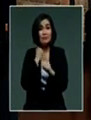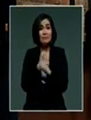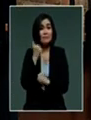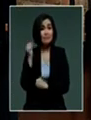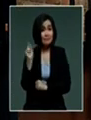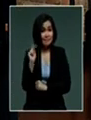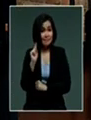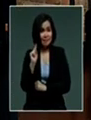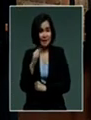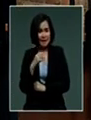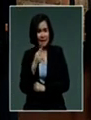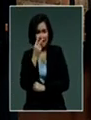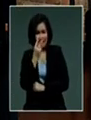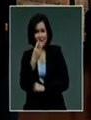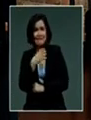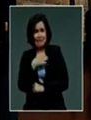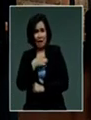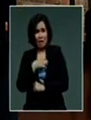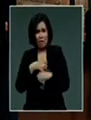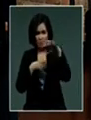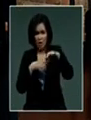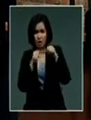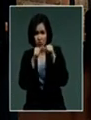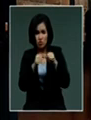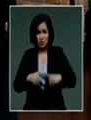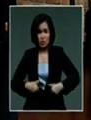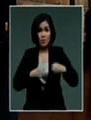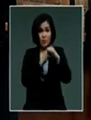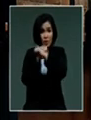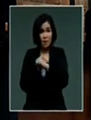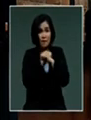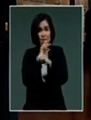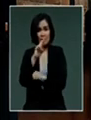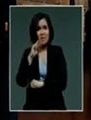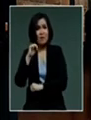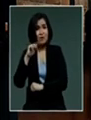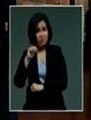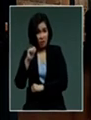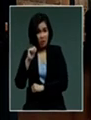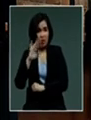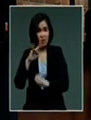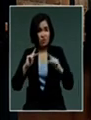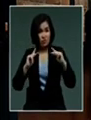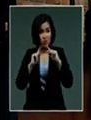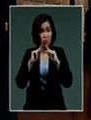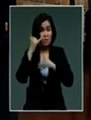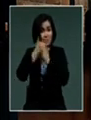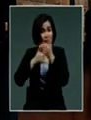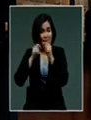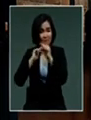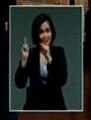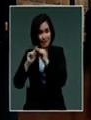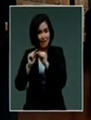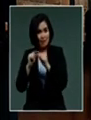ากเห็นว่าที่อยู่ที่เขากลับไปอยู่เนี่ยมีความปลอดภัยจริงๆแล้วก็มีรัฐมนตรีระหว่างประเทศนะคะของกระทรวงการต่างประเทศระหว่างประเทศต่